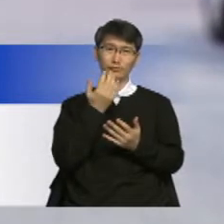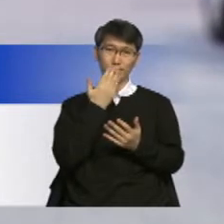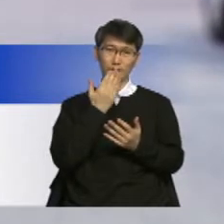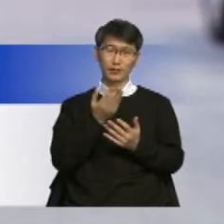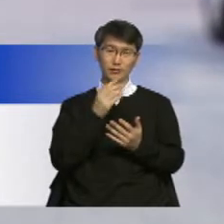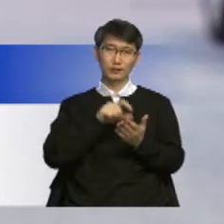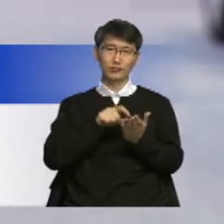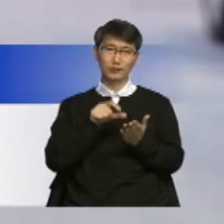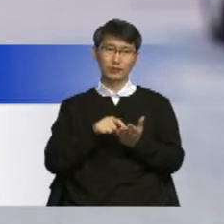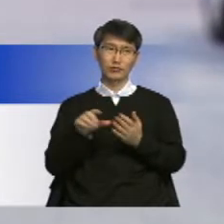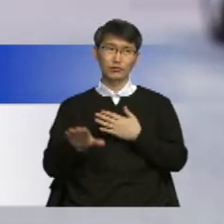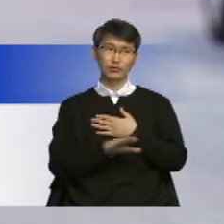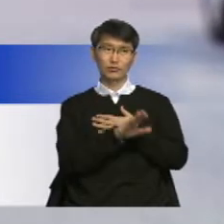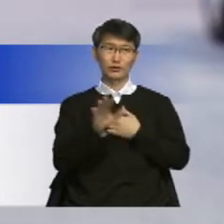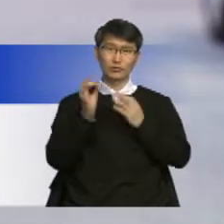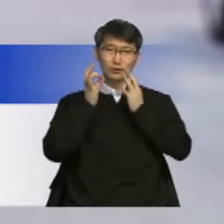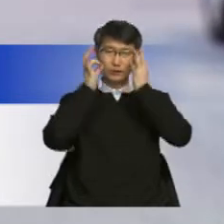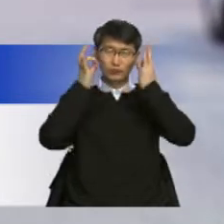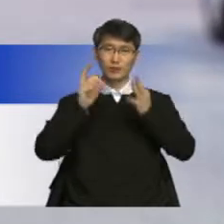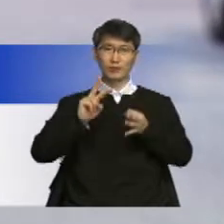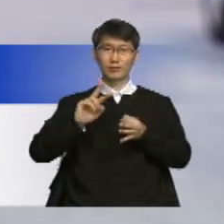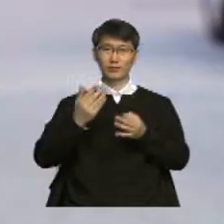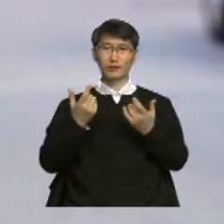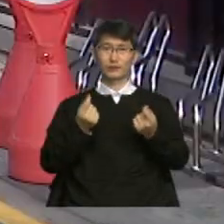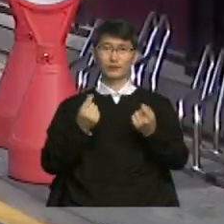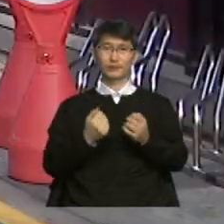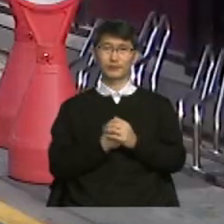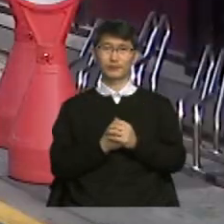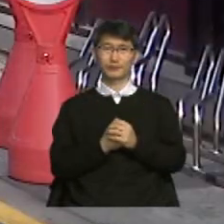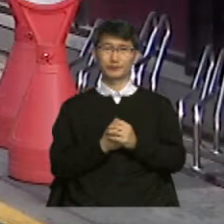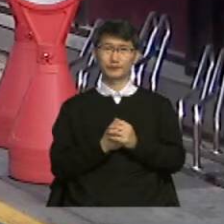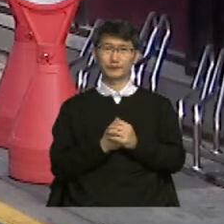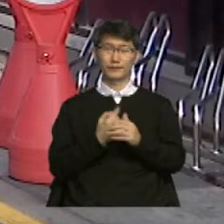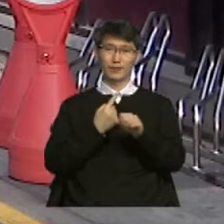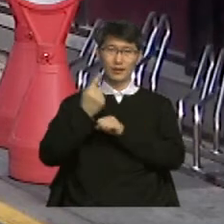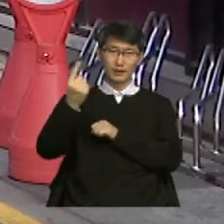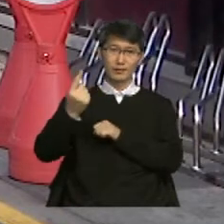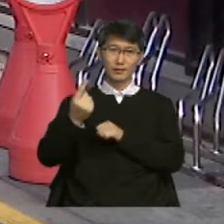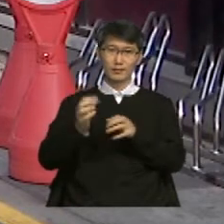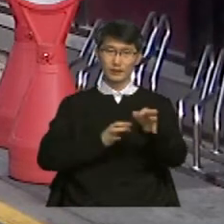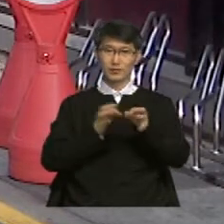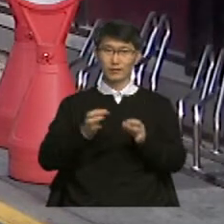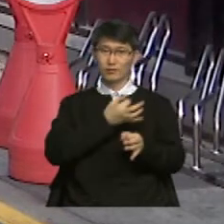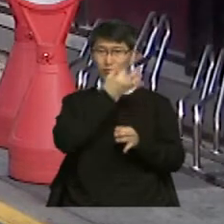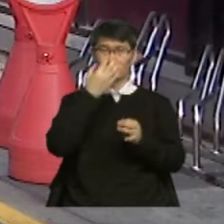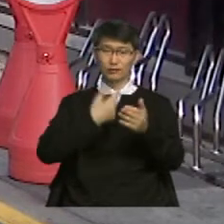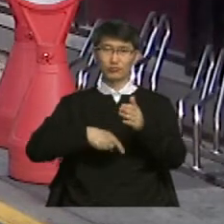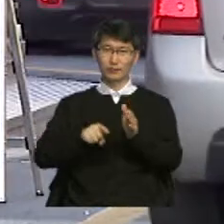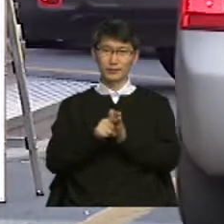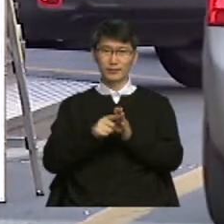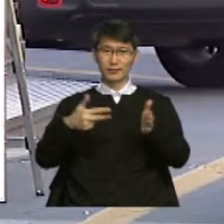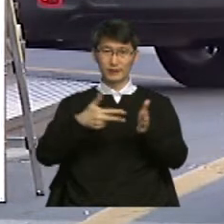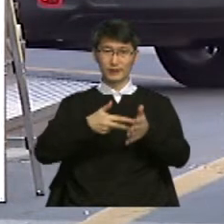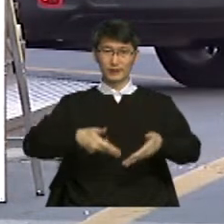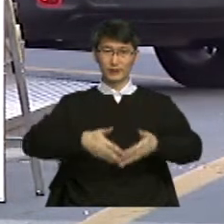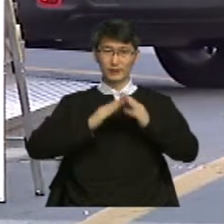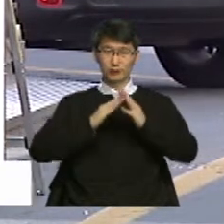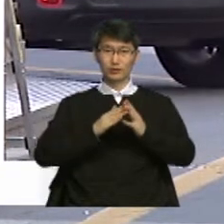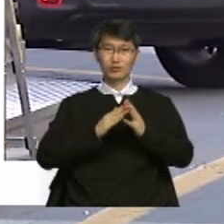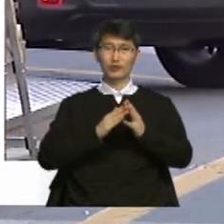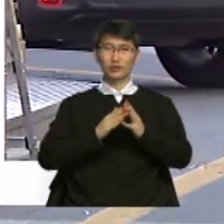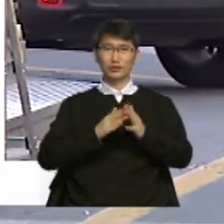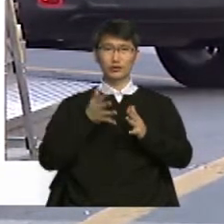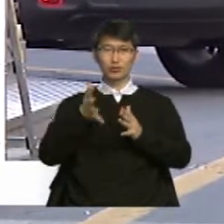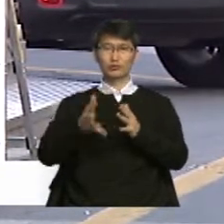있게끔 저희가 어 그만큼 노력을 해야 되겠죠 내년에 시장 4 권 활성화를 위한 민간 재단이 설립되고 중 기구의